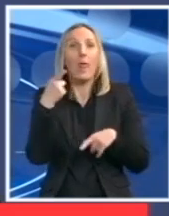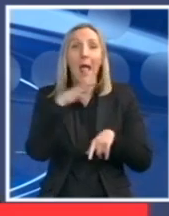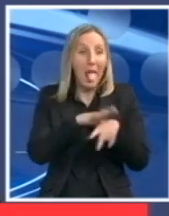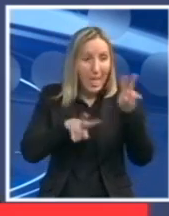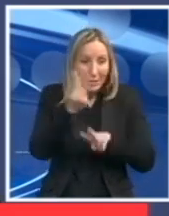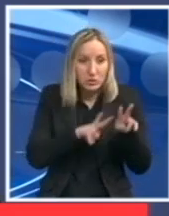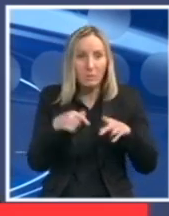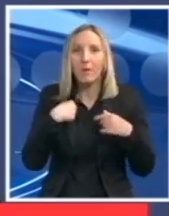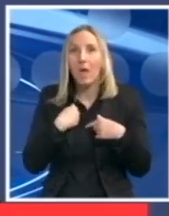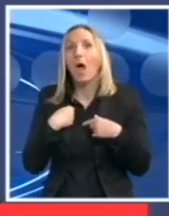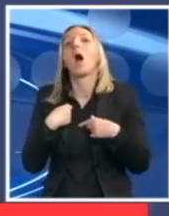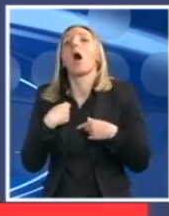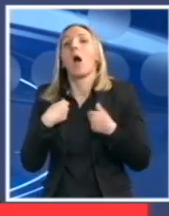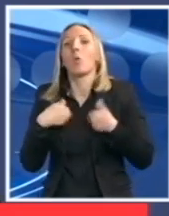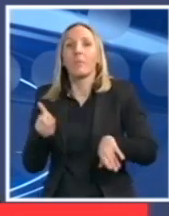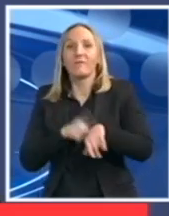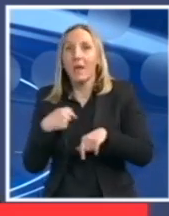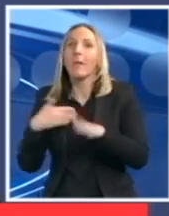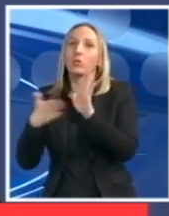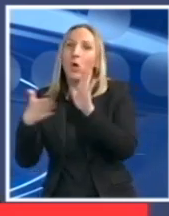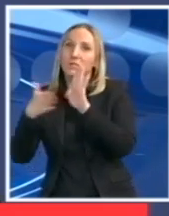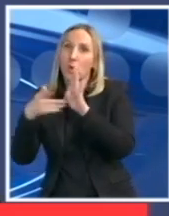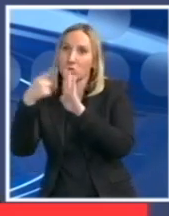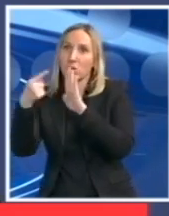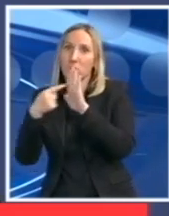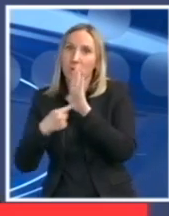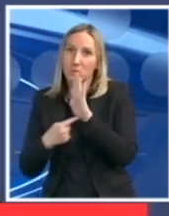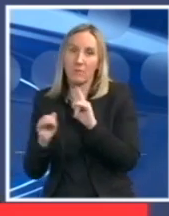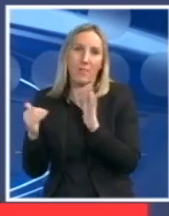dokazivanje koje jednostavno nije bilo potrebno.